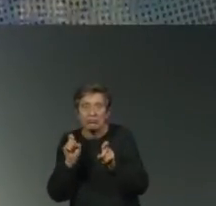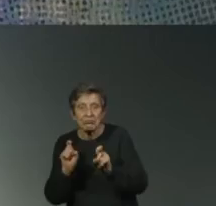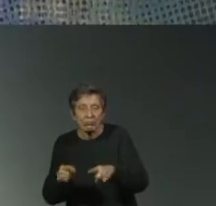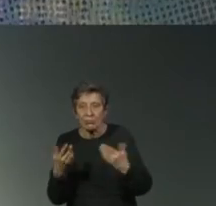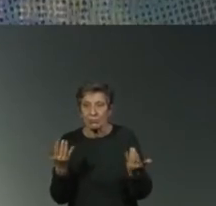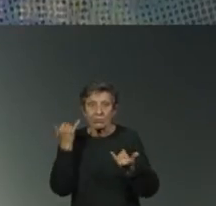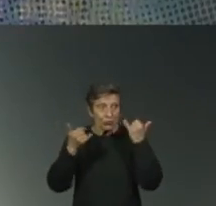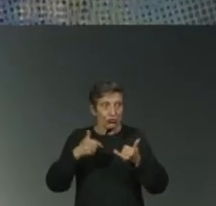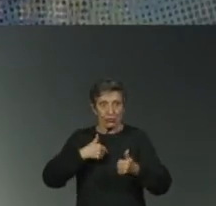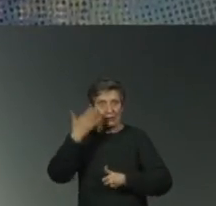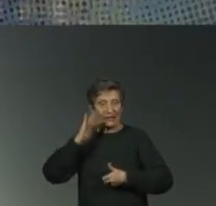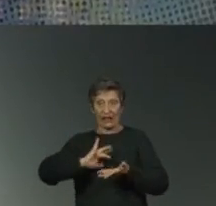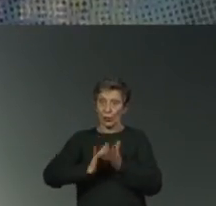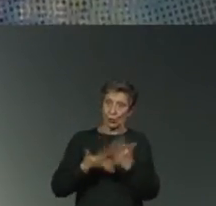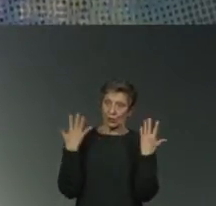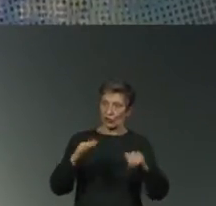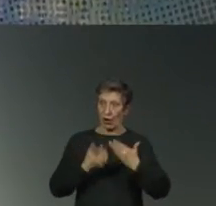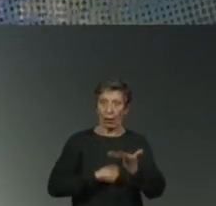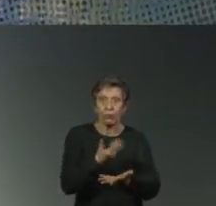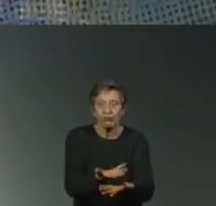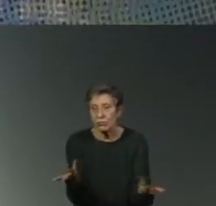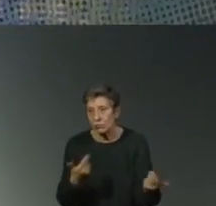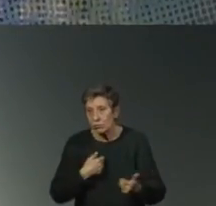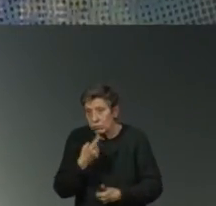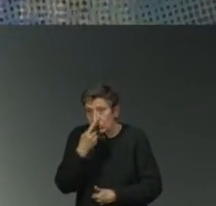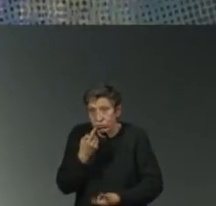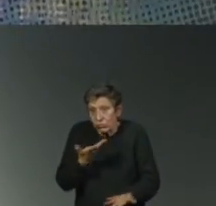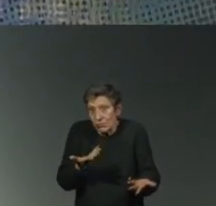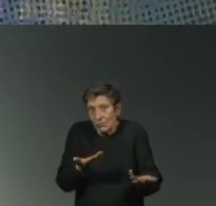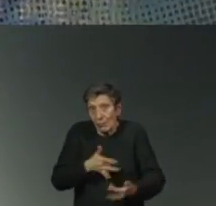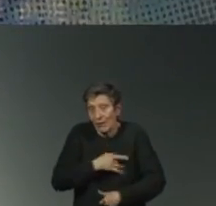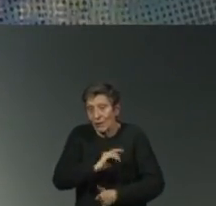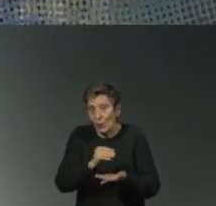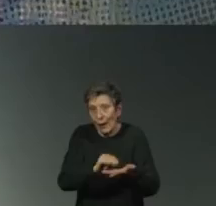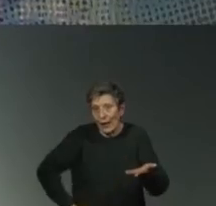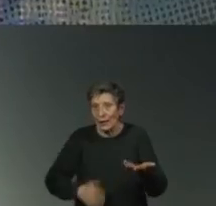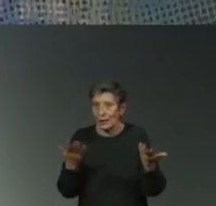d'écrire si je savais déjà tout ce que j'avais à raconter. Et donc il y a une trajectoire que je connais